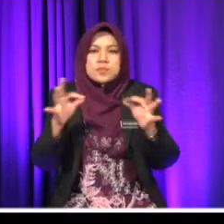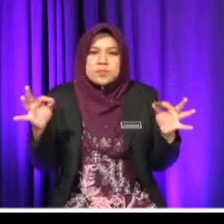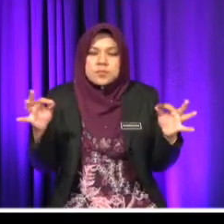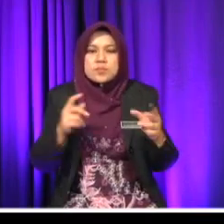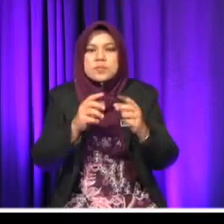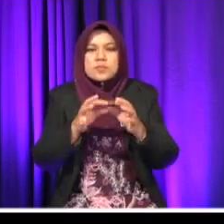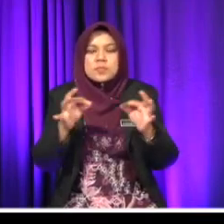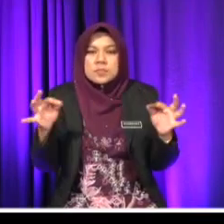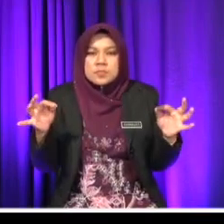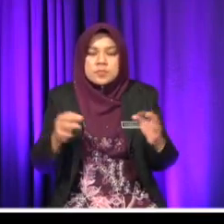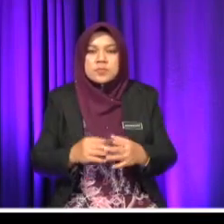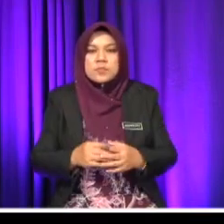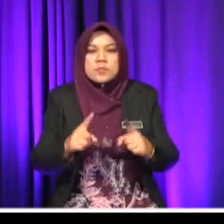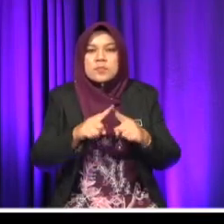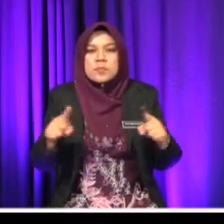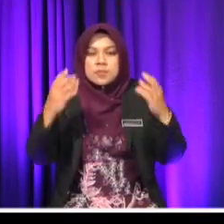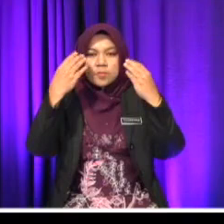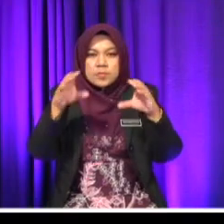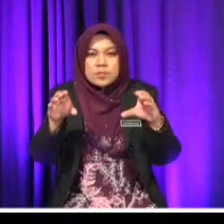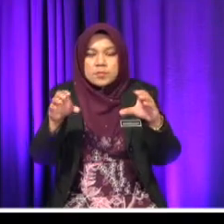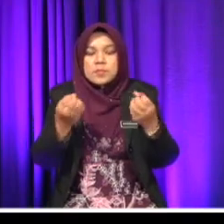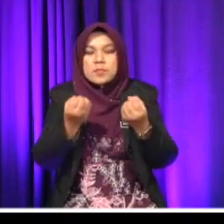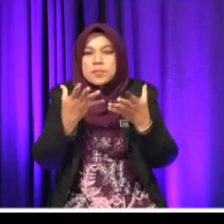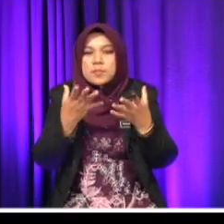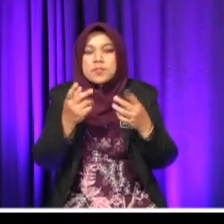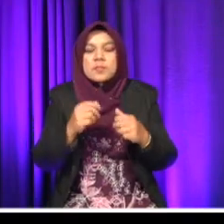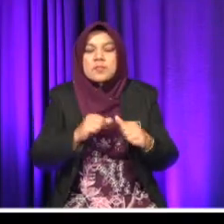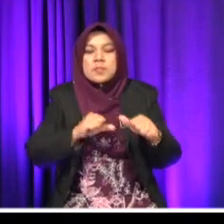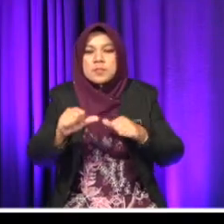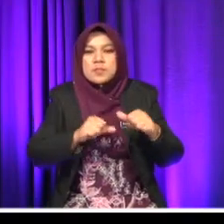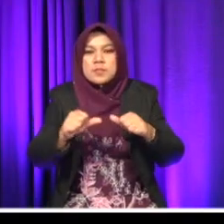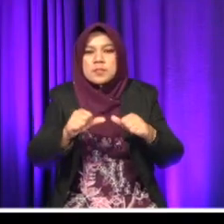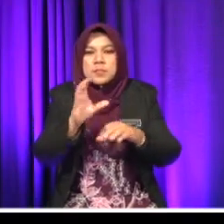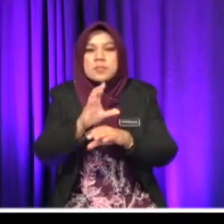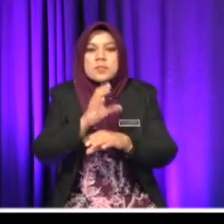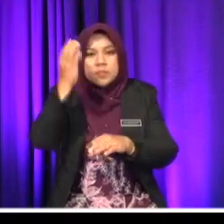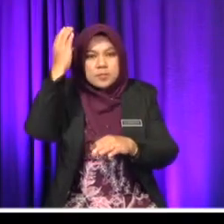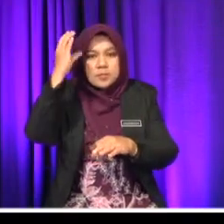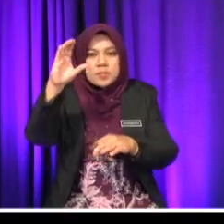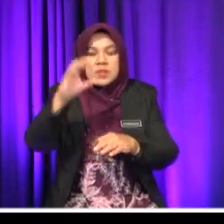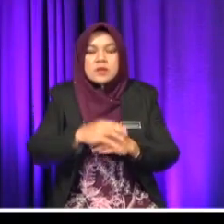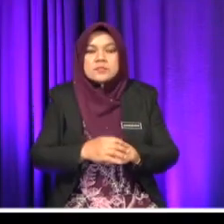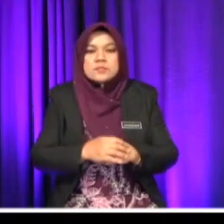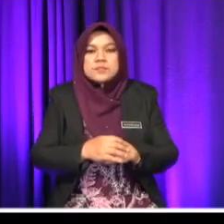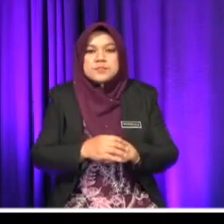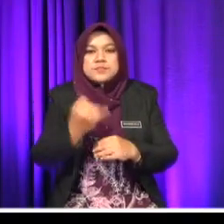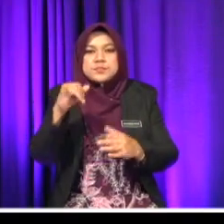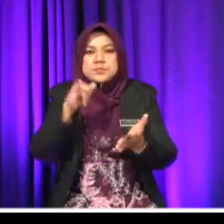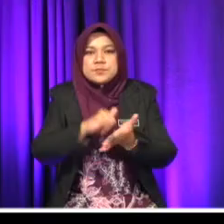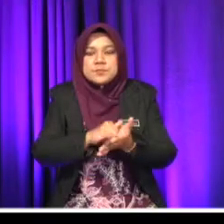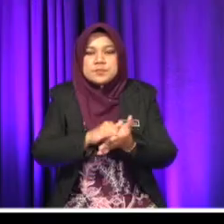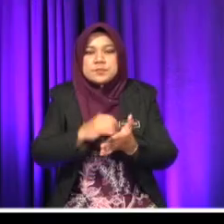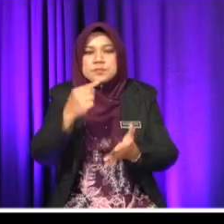teks tetapi Cikgu berbagai kan kita rumuskan dalam bentuk yang kreatif yaitu memindahkannya ke dalam